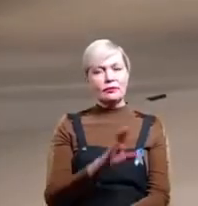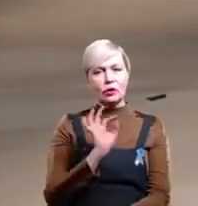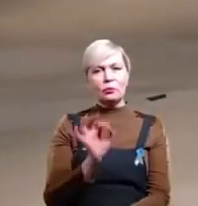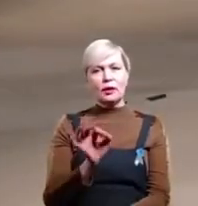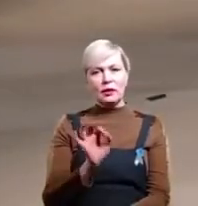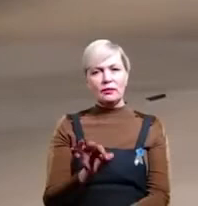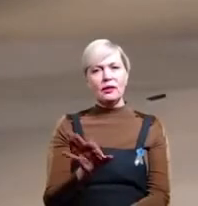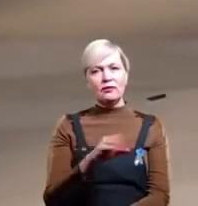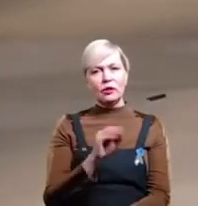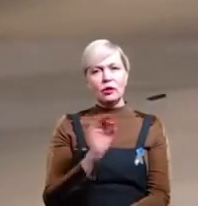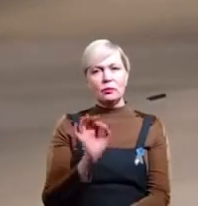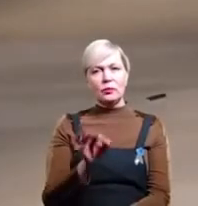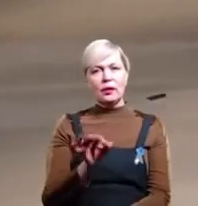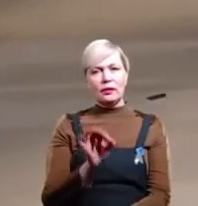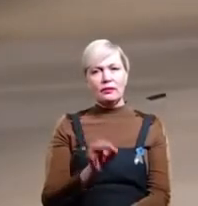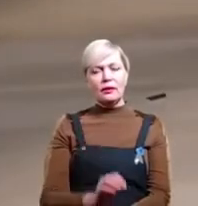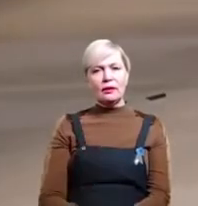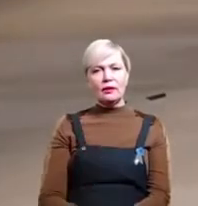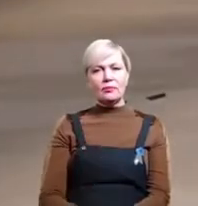Все правильно.